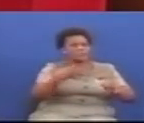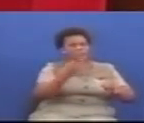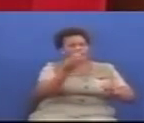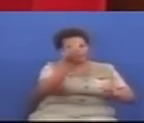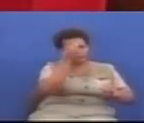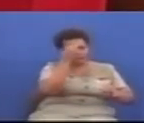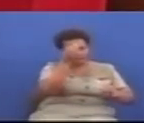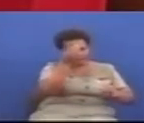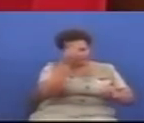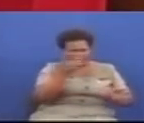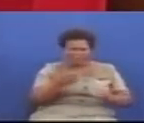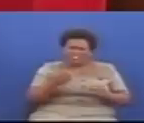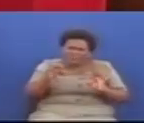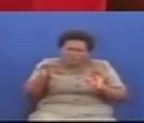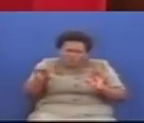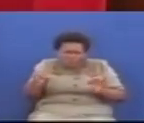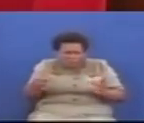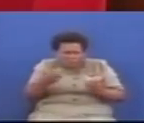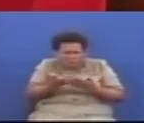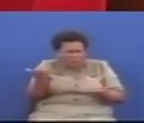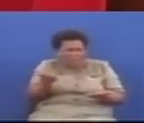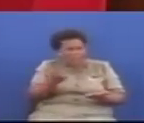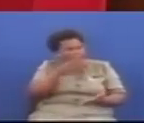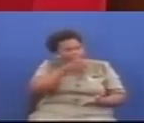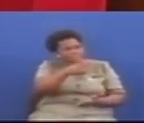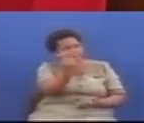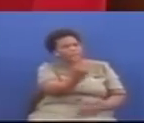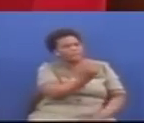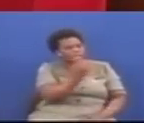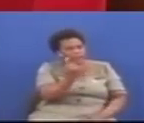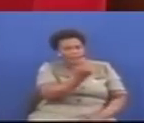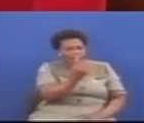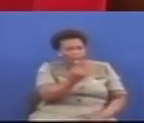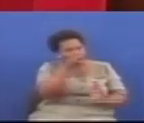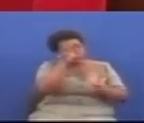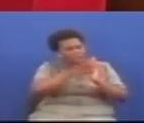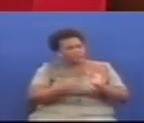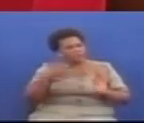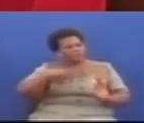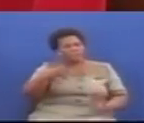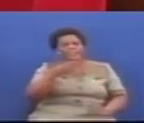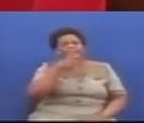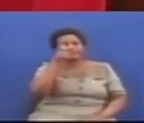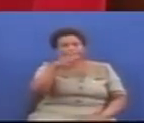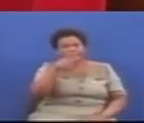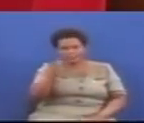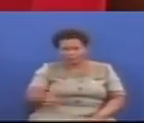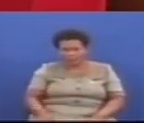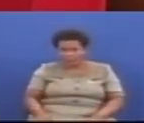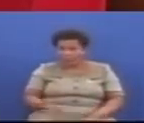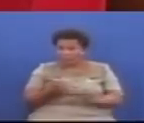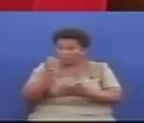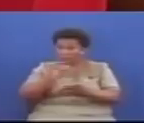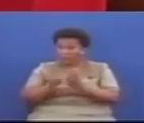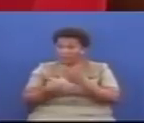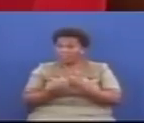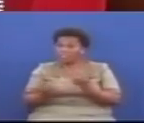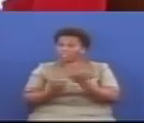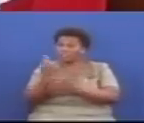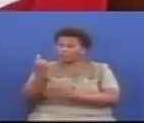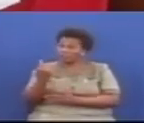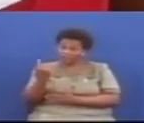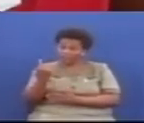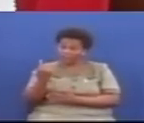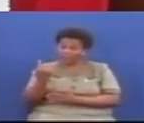ya TAMISEMI wakati tunajua Wizara ya Elimu ndio ingeweza zaidi kuhakikisha kwamba vinajengewa, labda hata hizi changamoto zisingekuepo. Nataka kujua